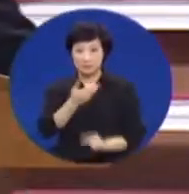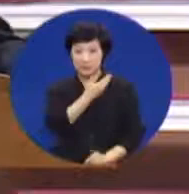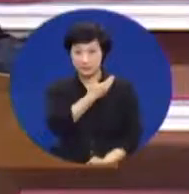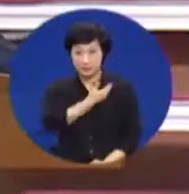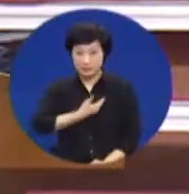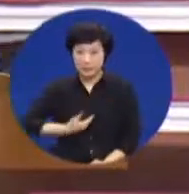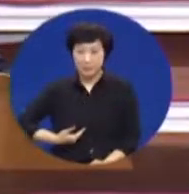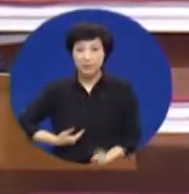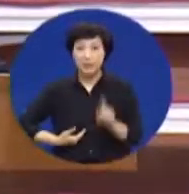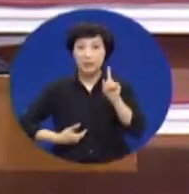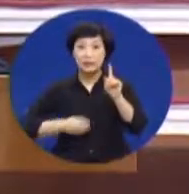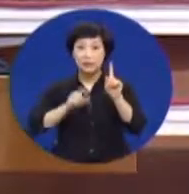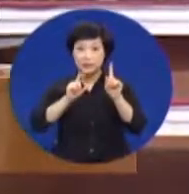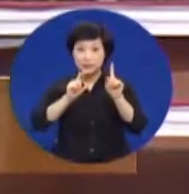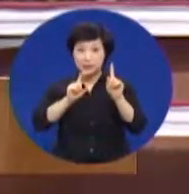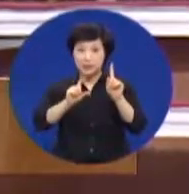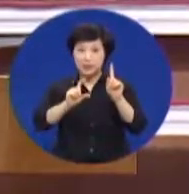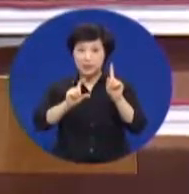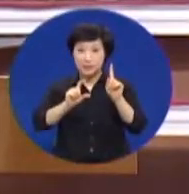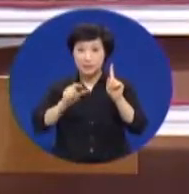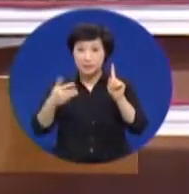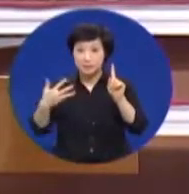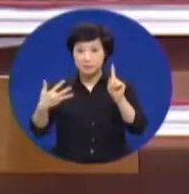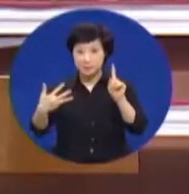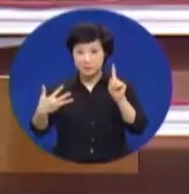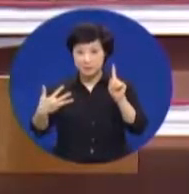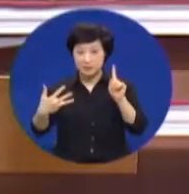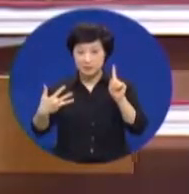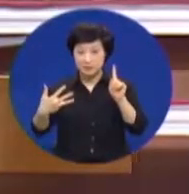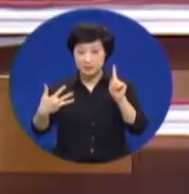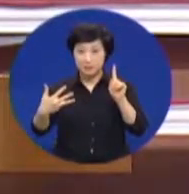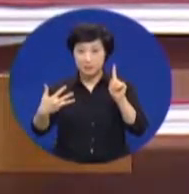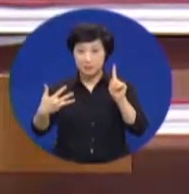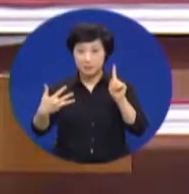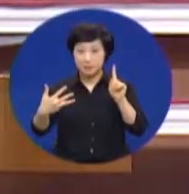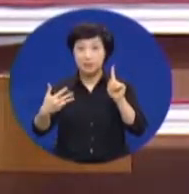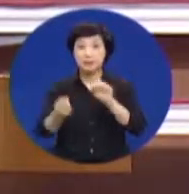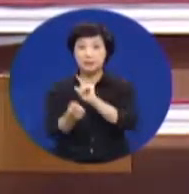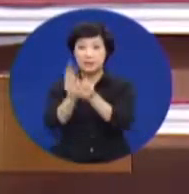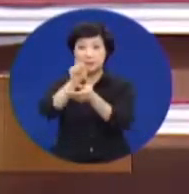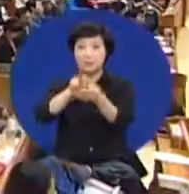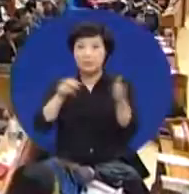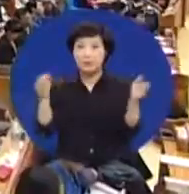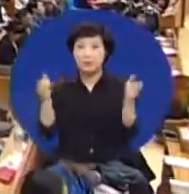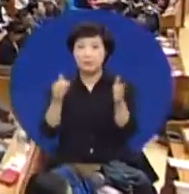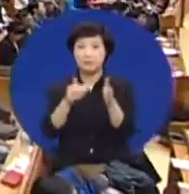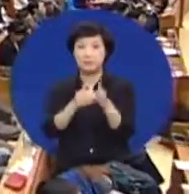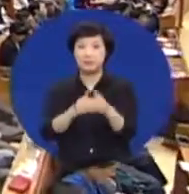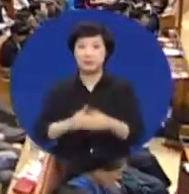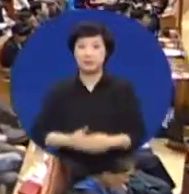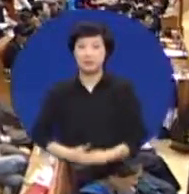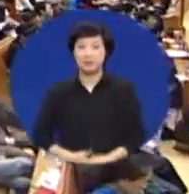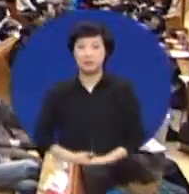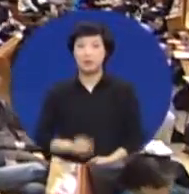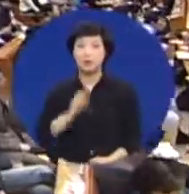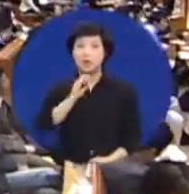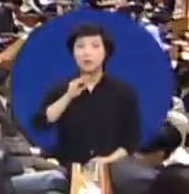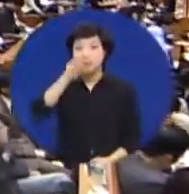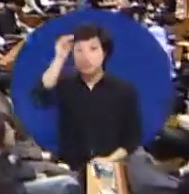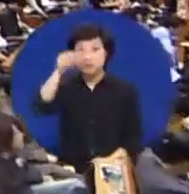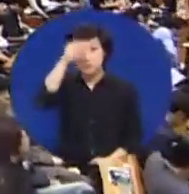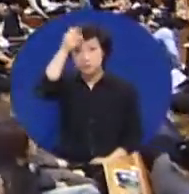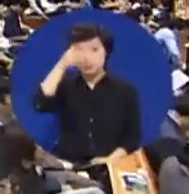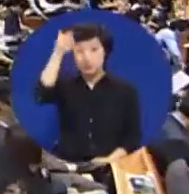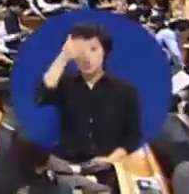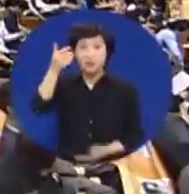사도행전 1장 8절의 말씀을 대독합니다. 오직 성령이